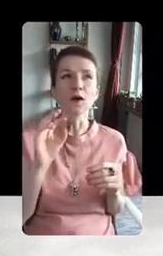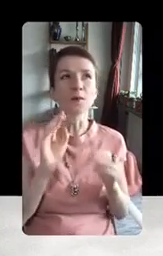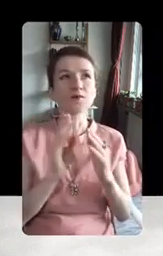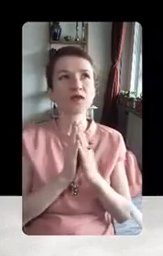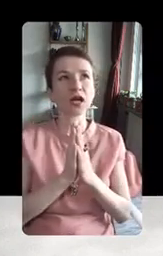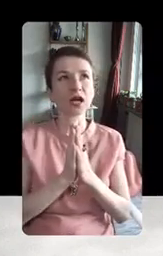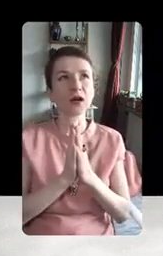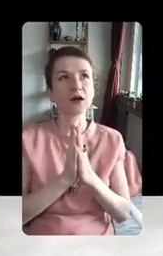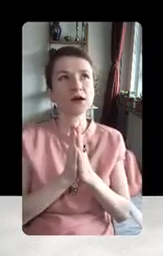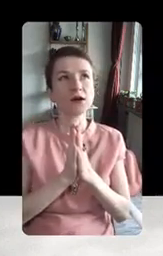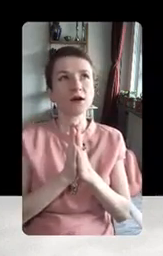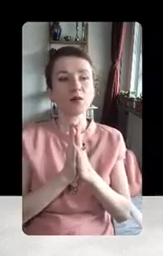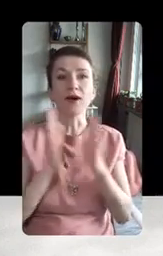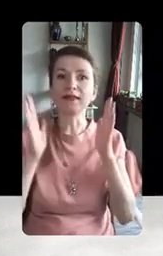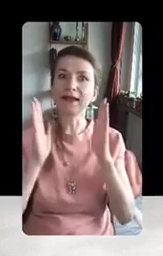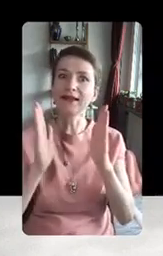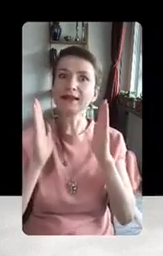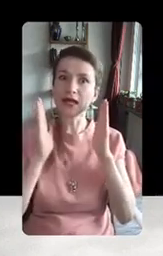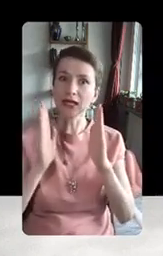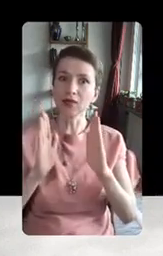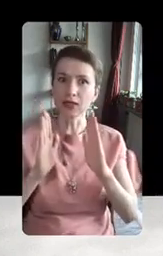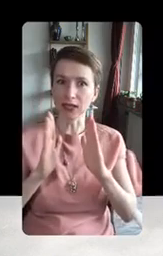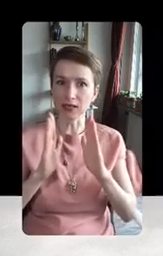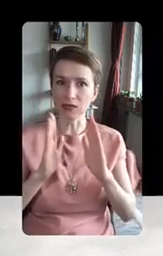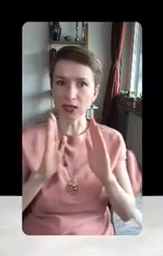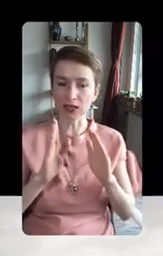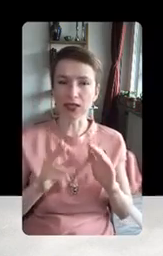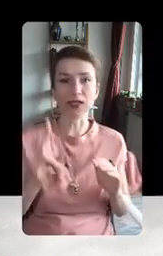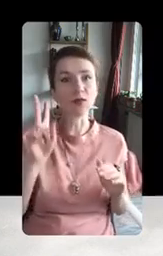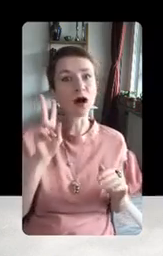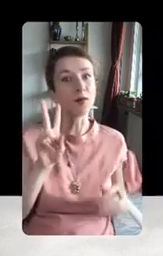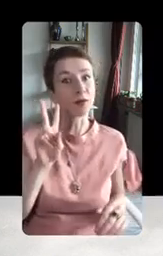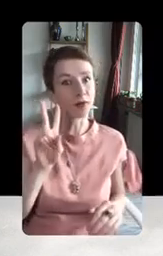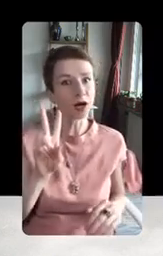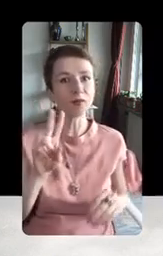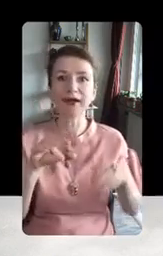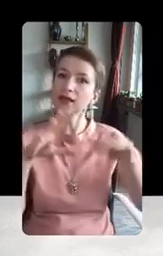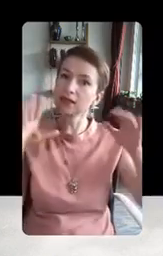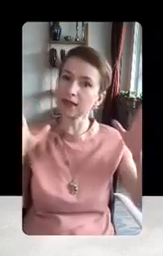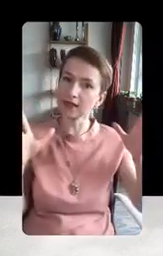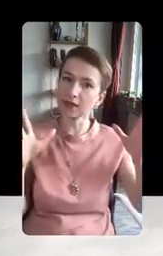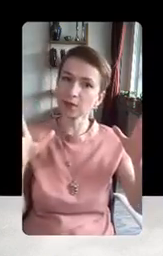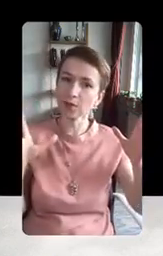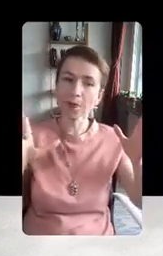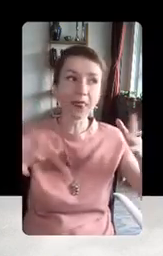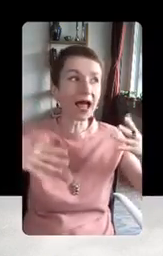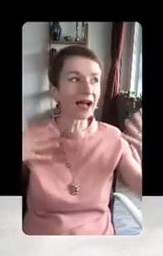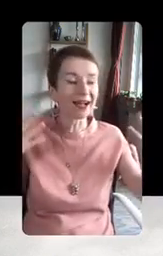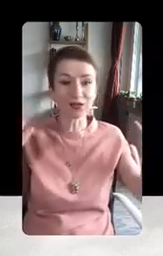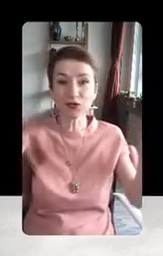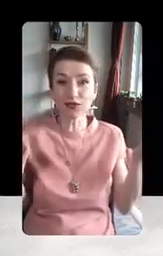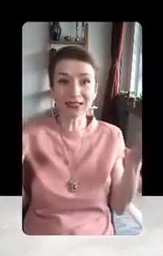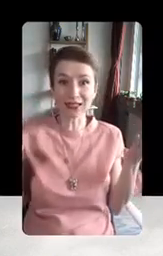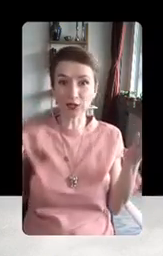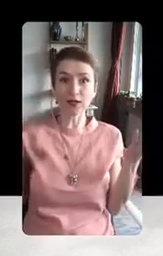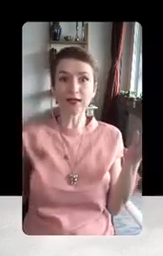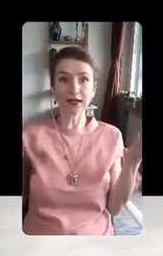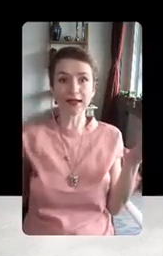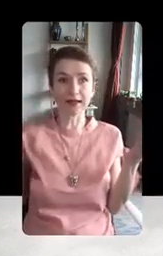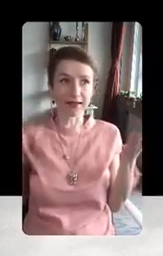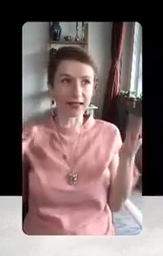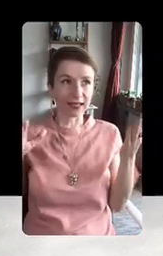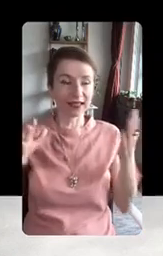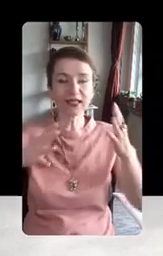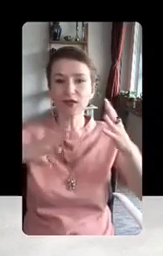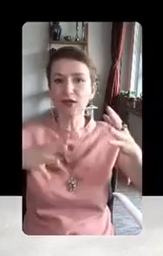ядро, такая как модель, идеальная модель семьи. Это где есть мама, папа и дети. А тут, видите,